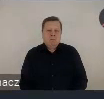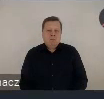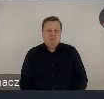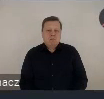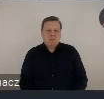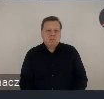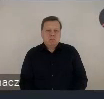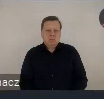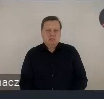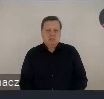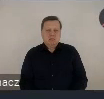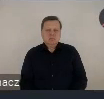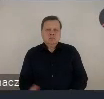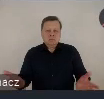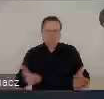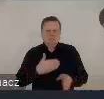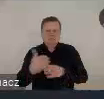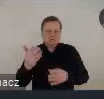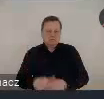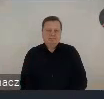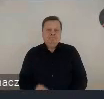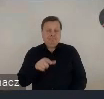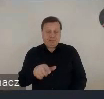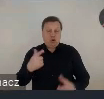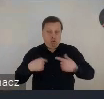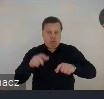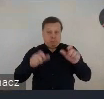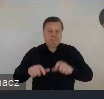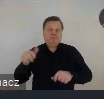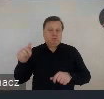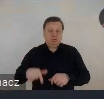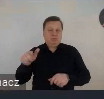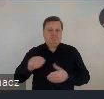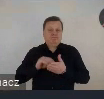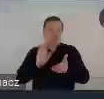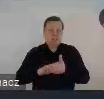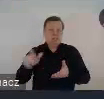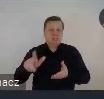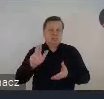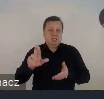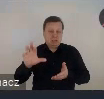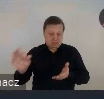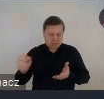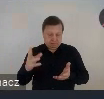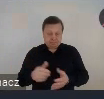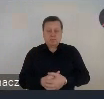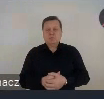No właśnie, muszą to być osoby wpisane do Krajowego Rejestru Sądowego i te